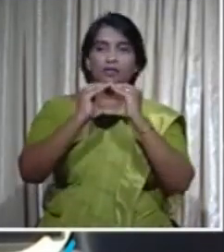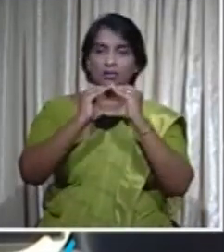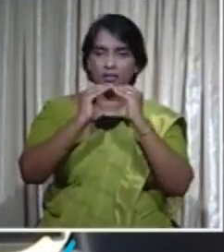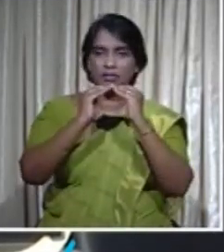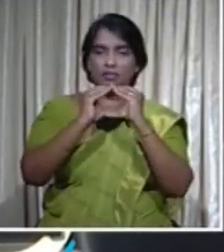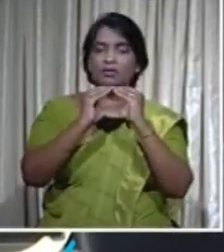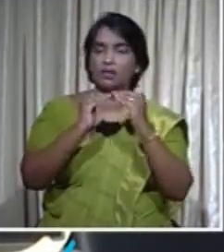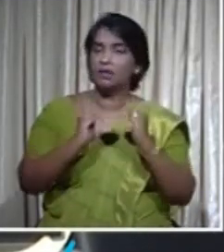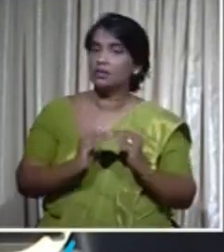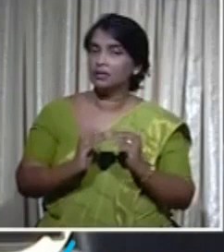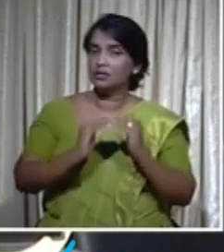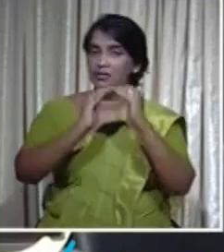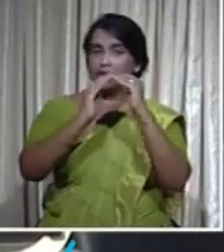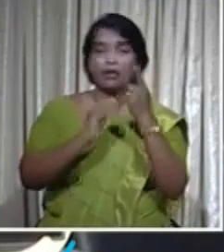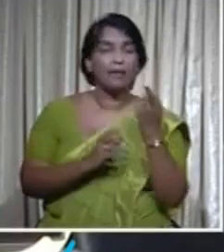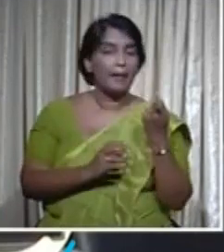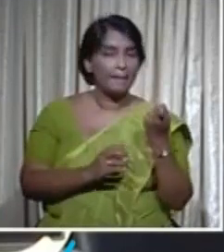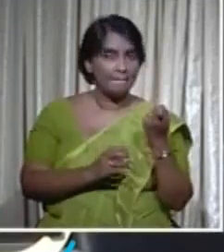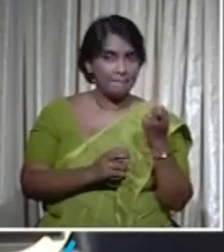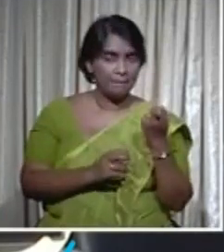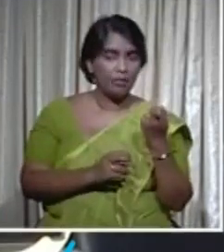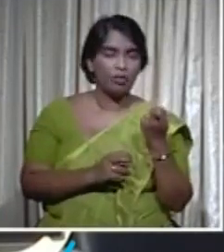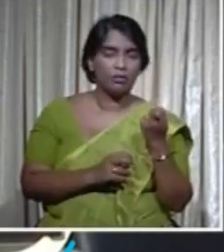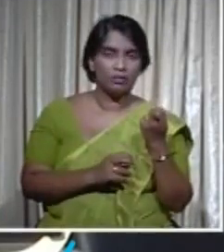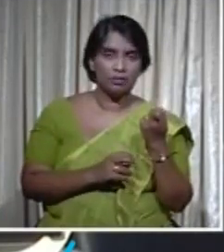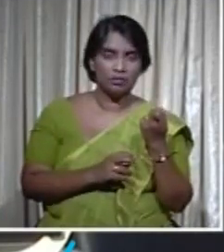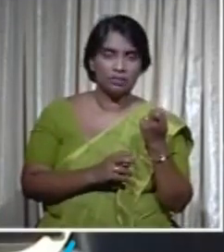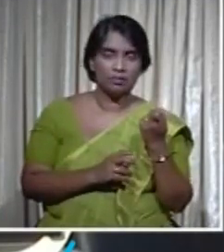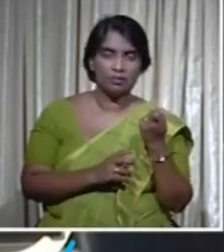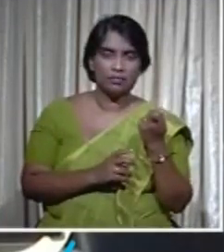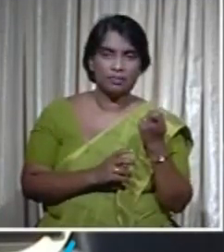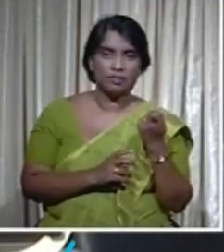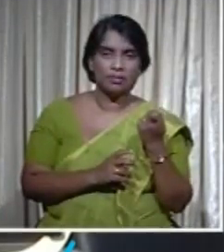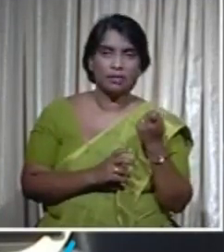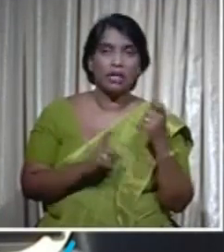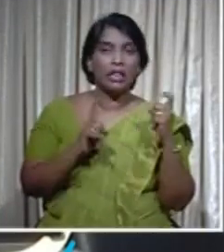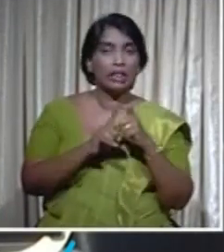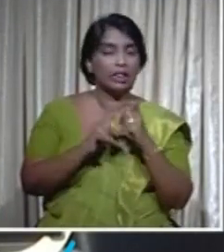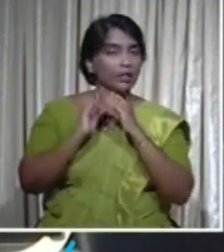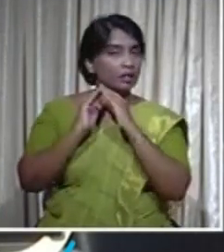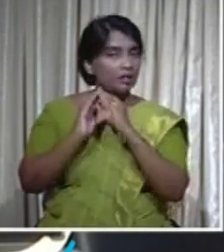திணைக்களத்திலிருந்து மீண்டும் பெறுவதற்கான வர்த்தமானியை அறிவித்த அரசு